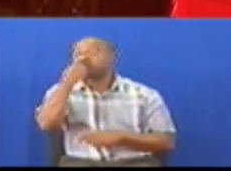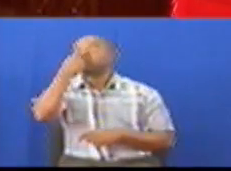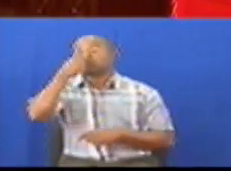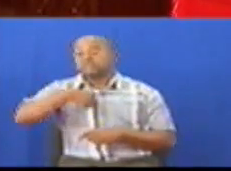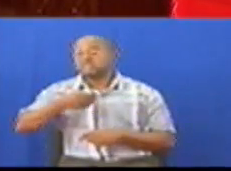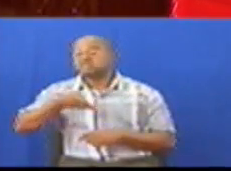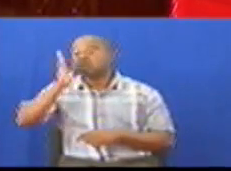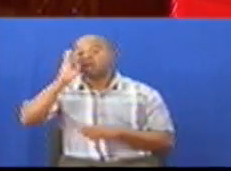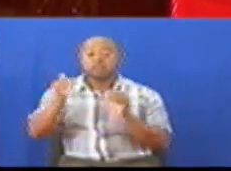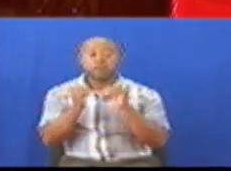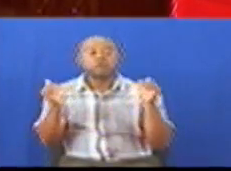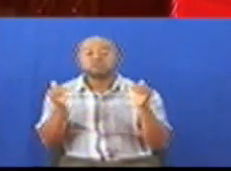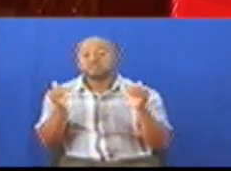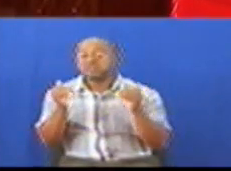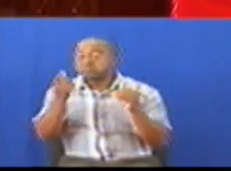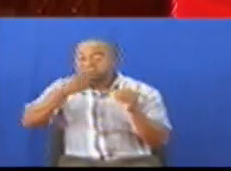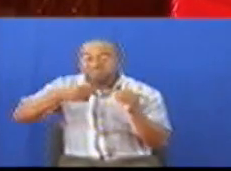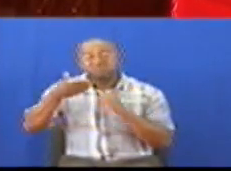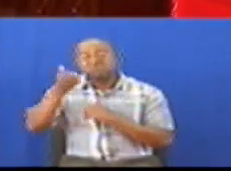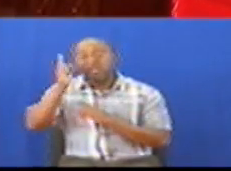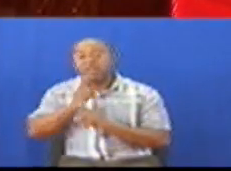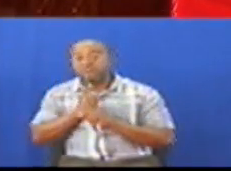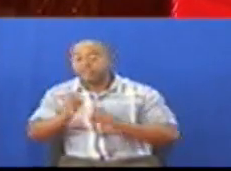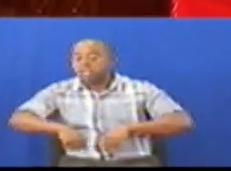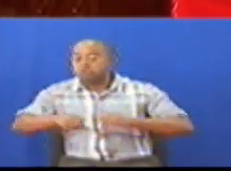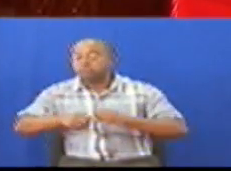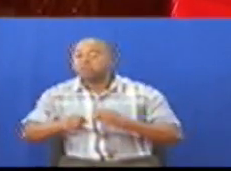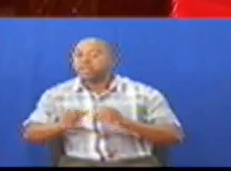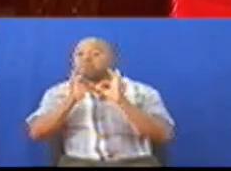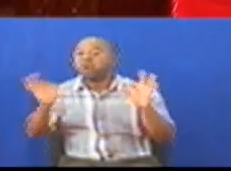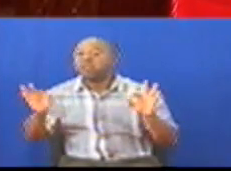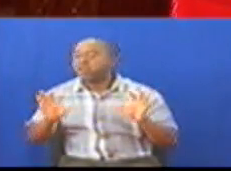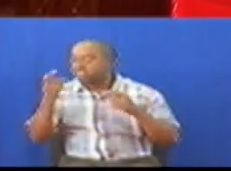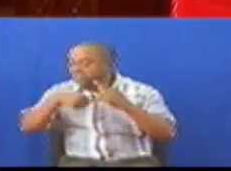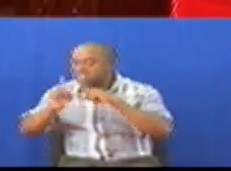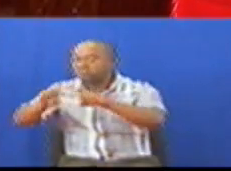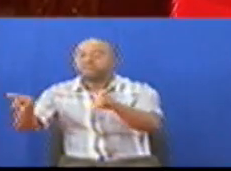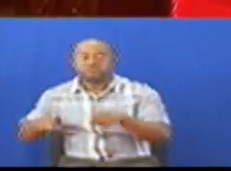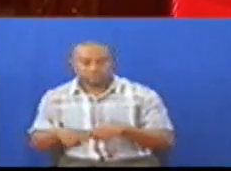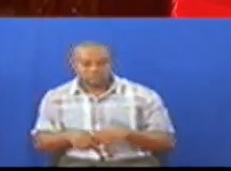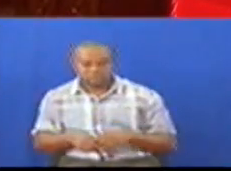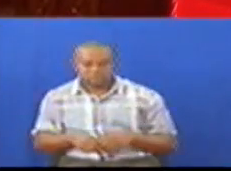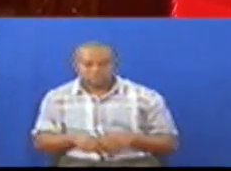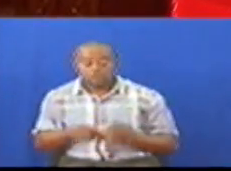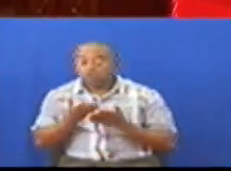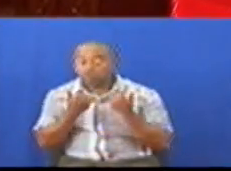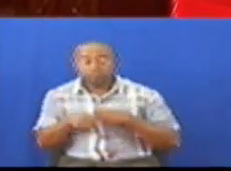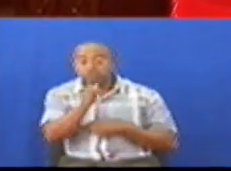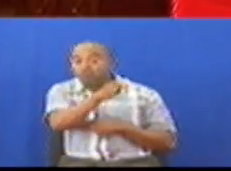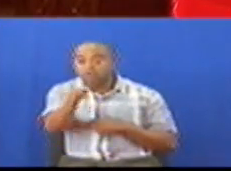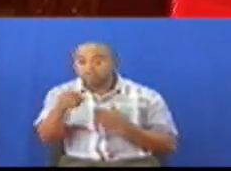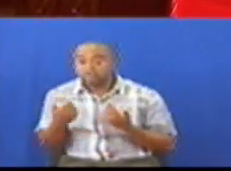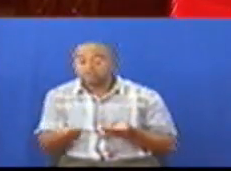utawala bora kwa makusudi kushindwa hata kuona au kutekeleza dhana ndogo ya madaraka kwa umma pale ambapo wananchi